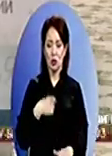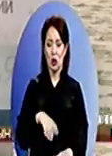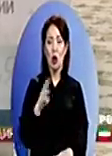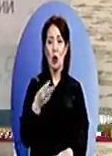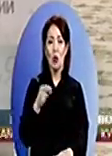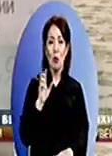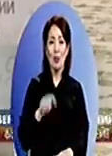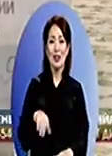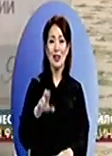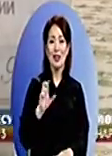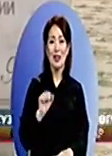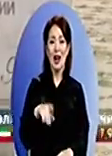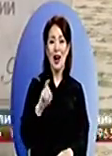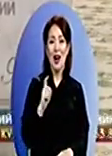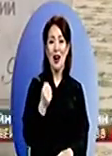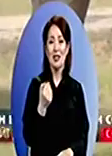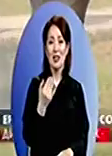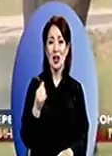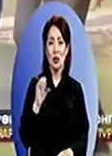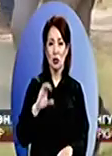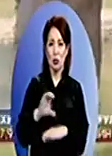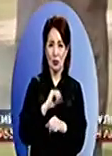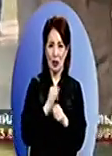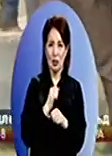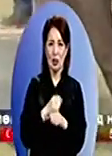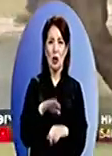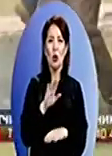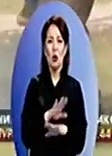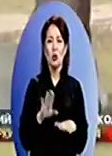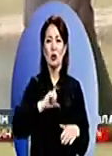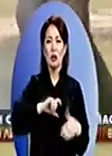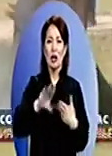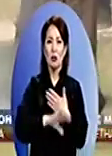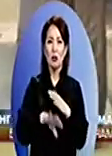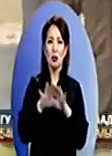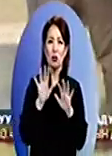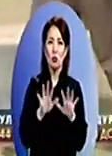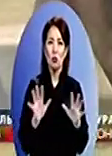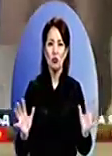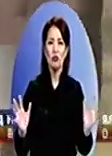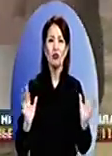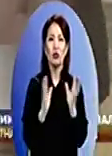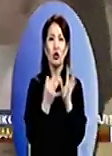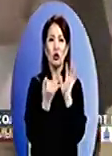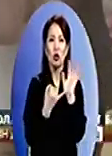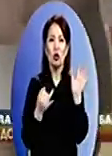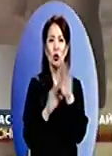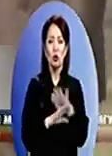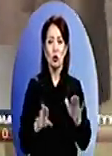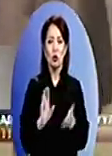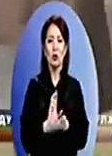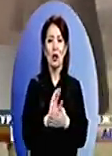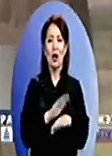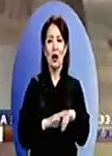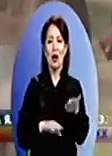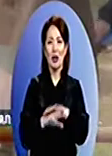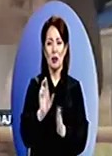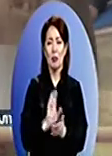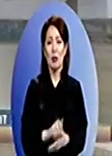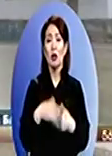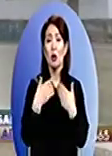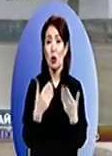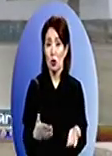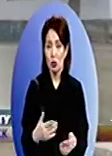суманд ажиллан олон улсын хүүхдийн эрхийг хамгаалах өдрийг өгтөн тус сумын 700 гаруй хүүхдэд гарын бэлэг өглөө. Ирэх хичээлийн жилд